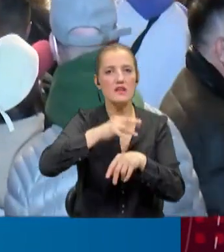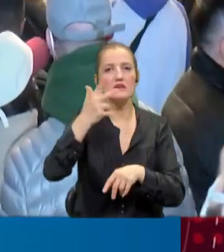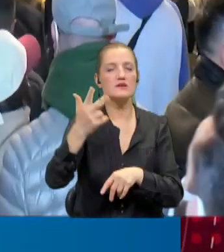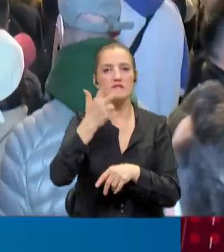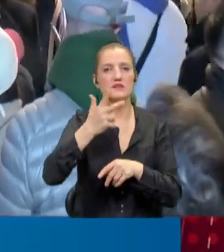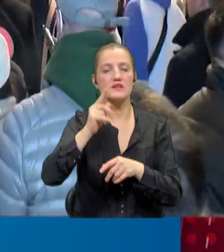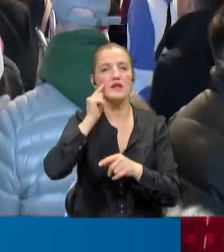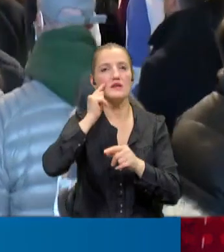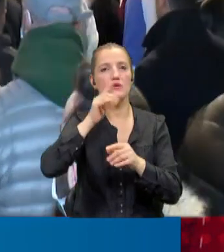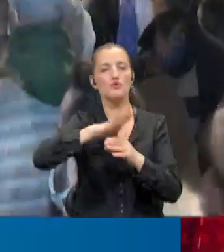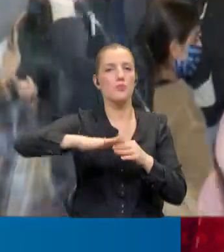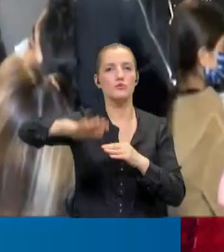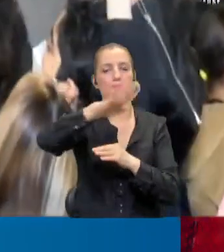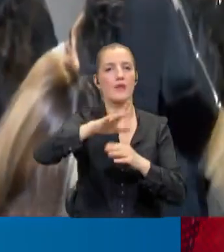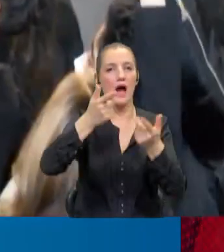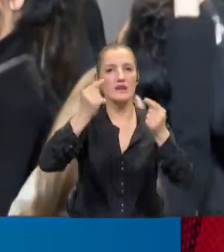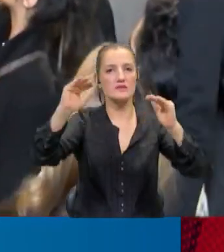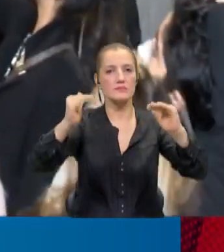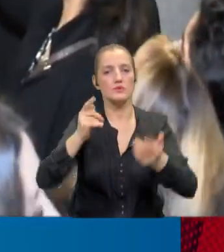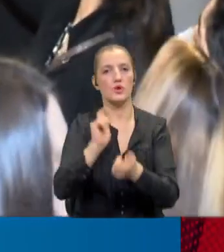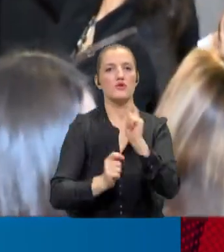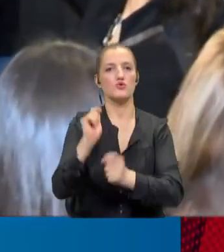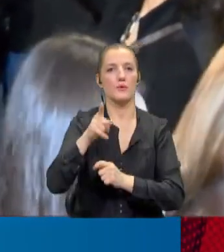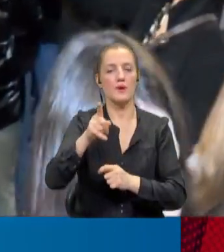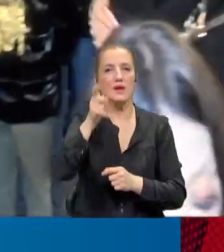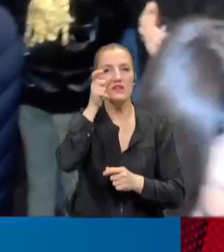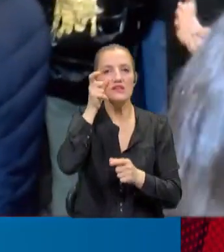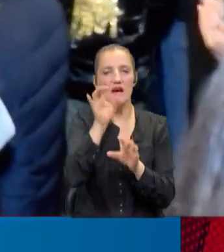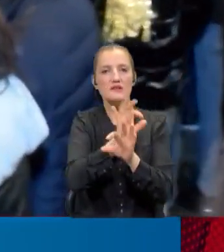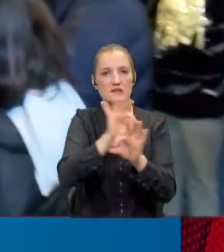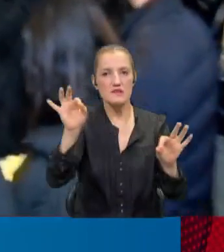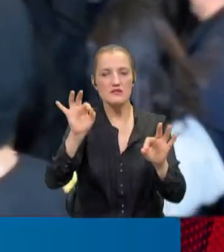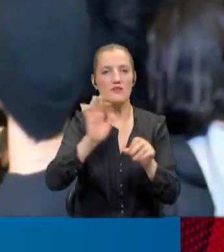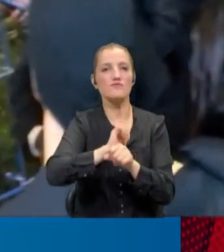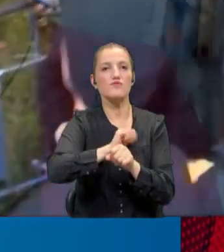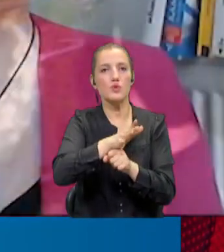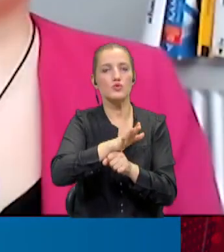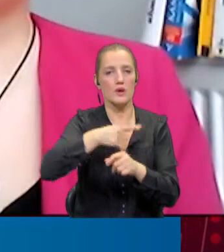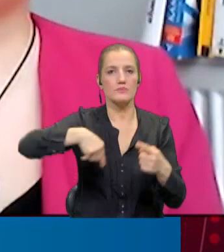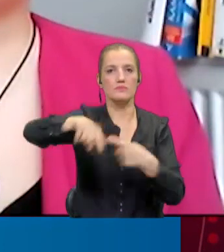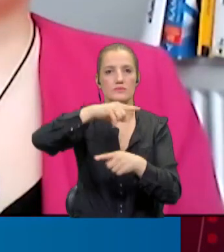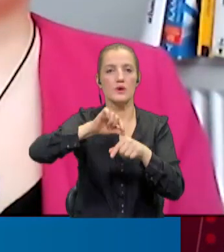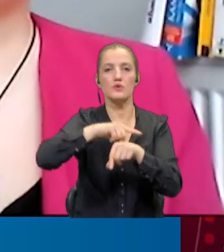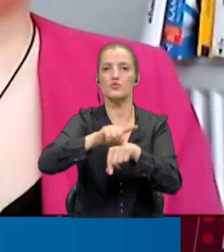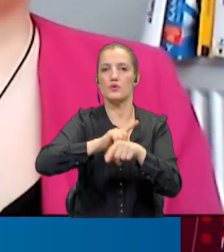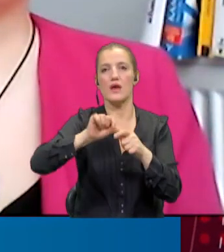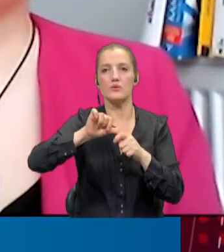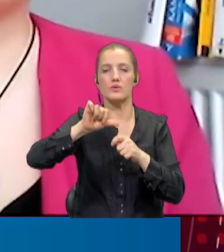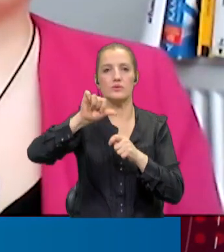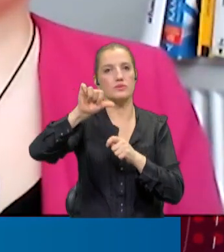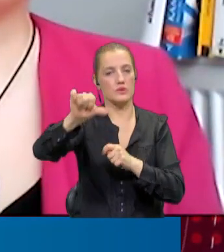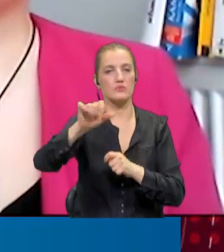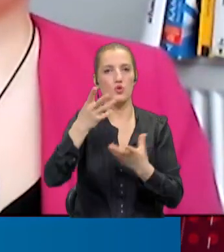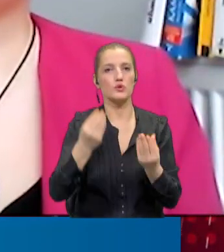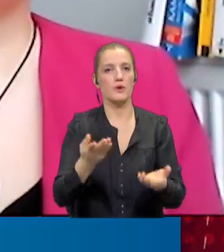hızının toplumda azalmasına arzu ediyorum Aynı zamanda bu kişiler dikkat etmekle yürüsün aramızdaki dolaşım süresini ve zamanında